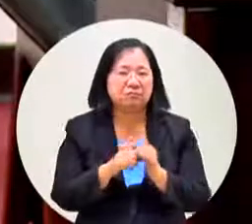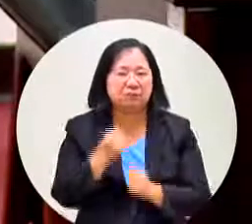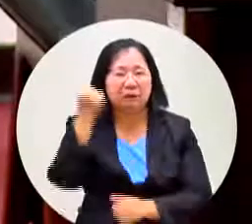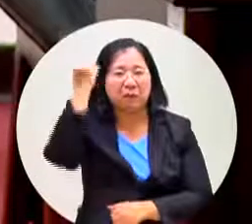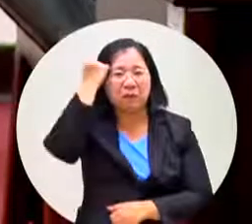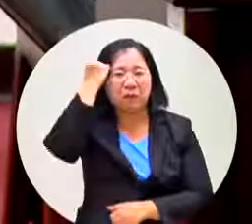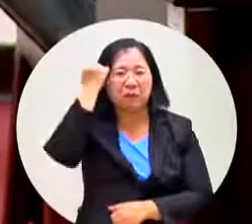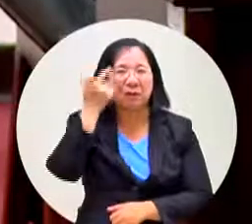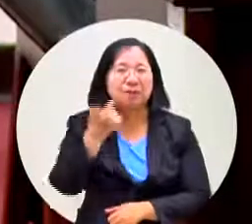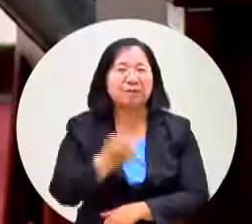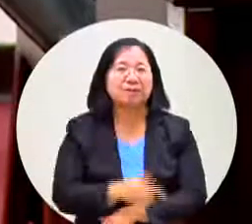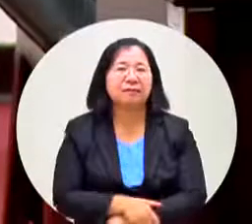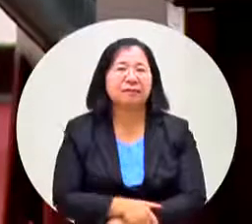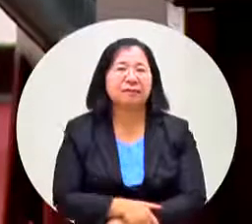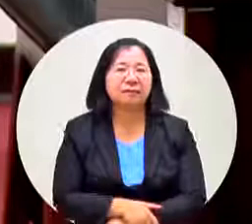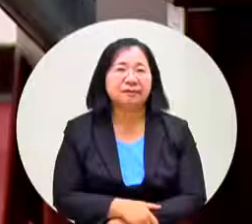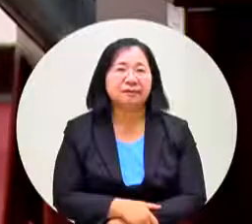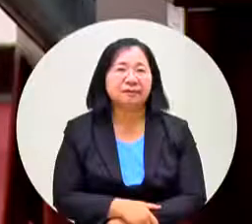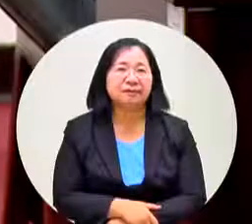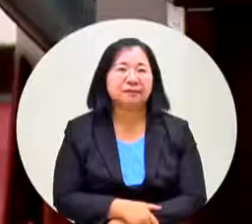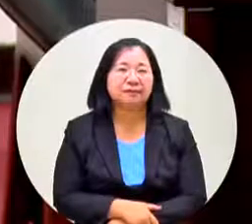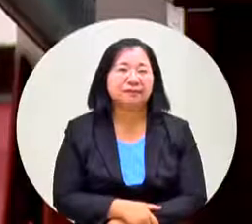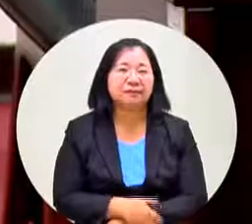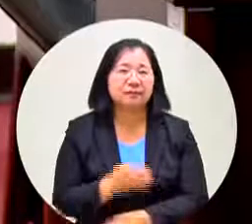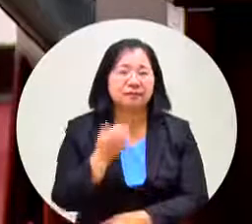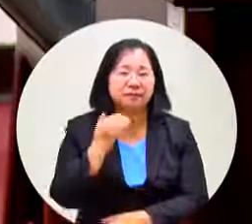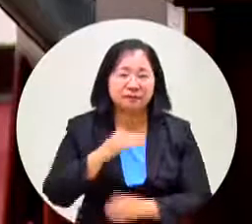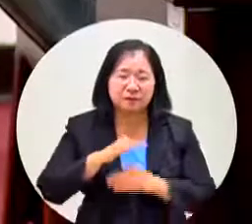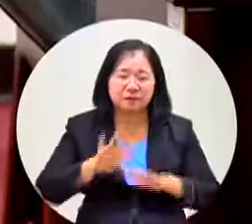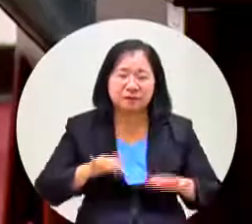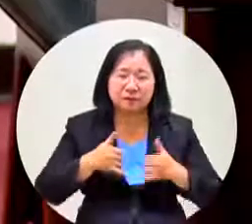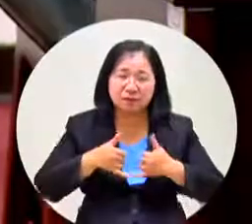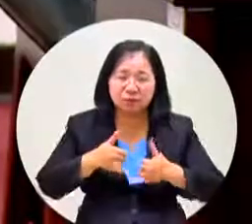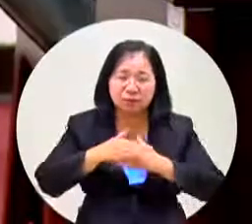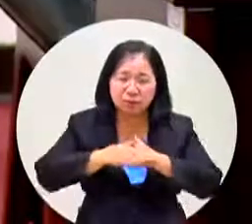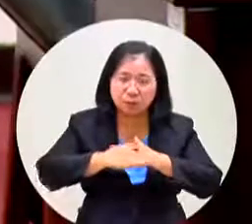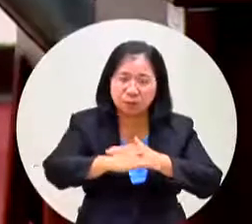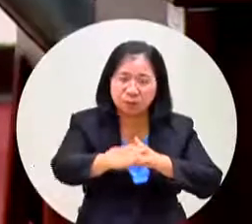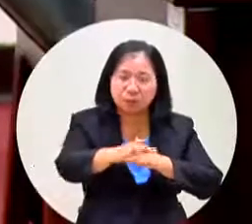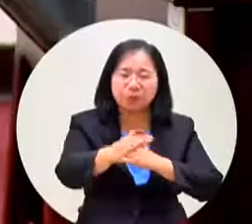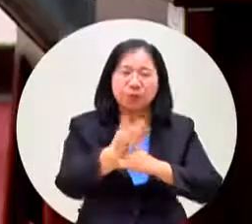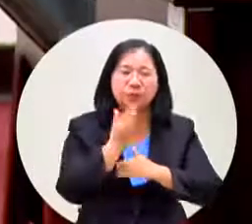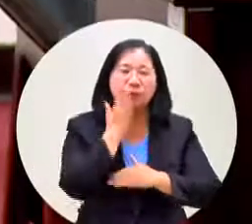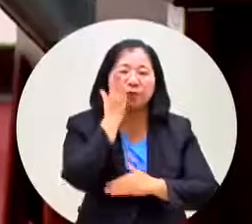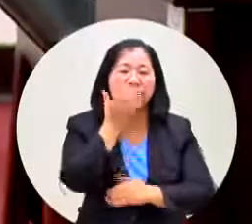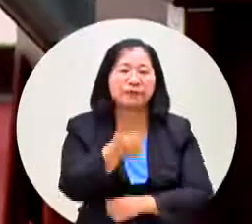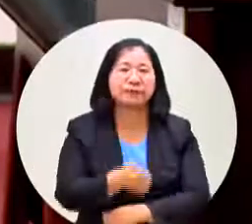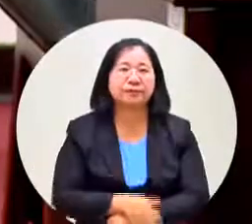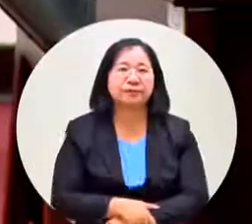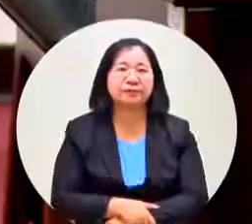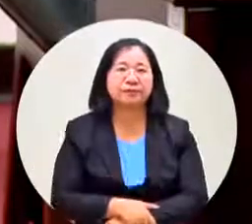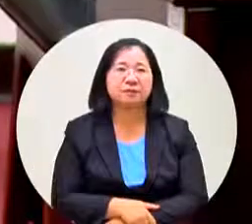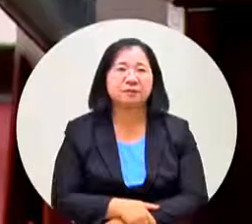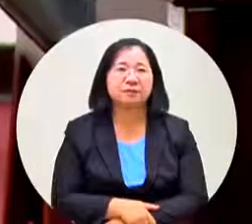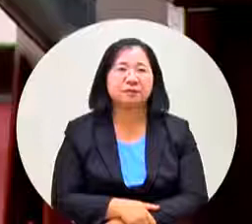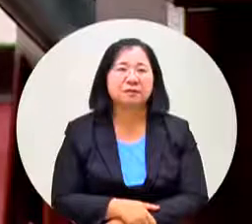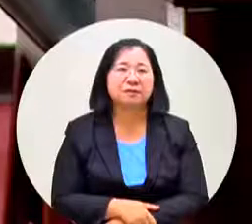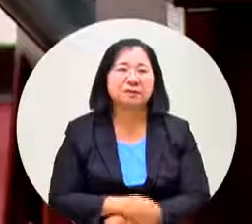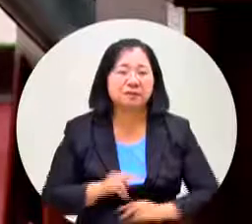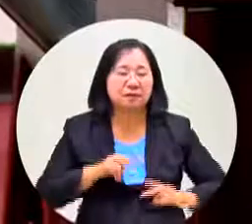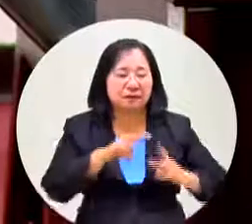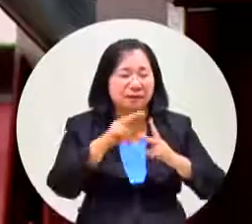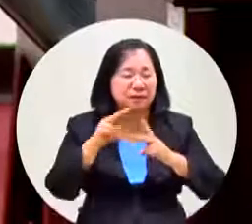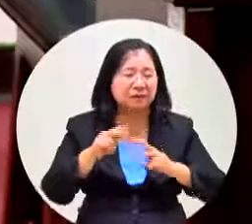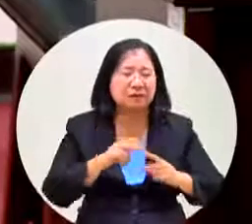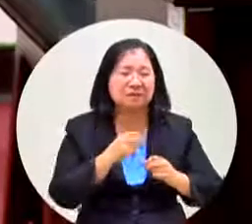大面顶，小港要来大寮工业区上班咧，你们工业区上班啊，真侪拢利用这条，所以这条非常重要的道路。但是每